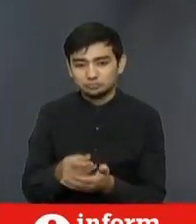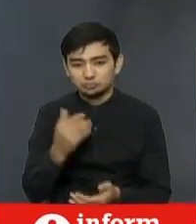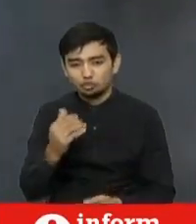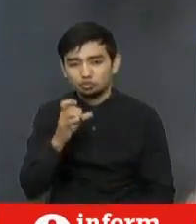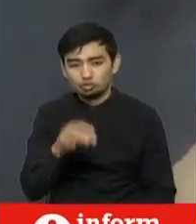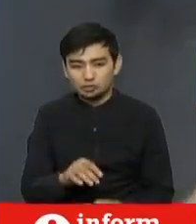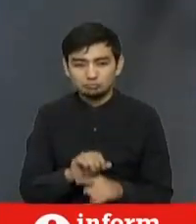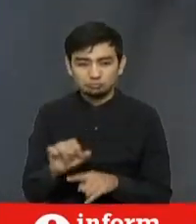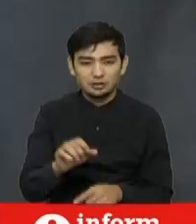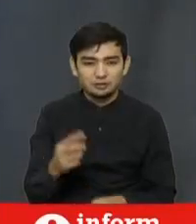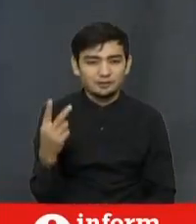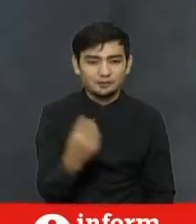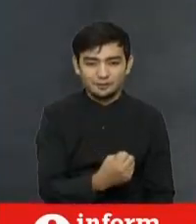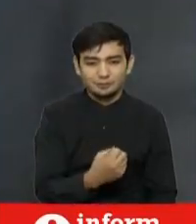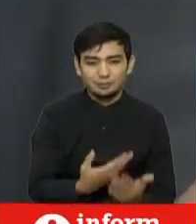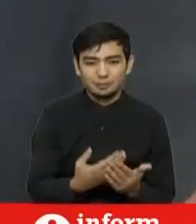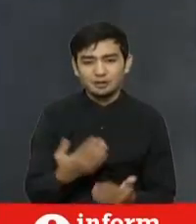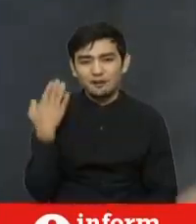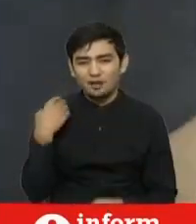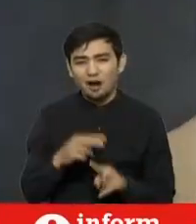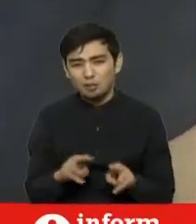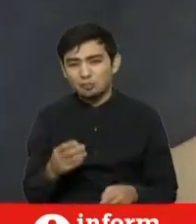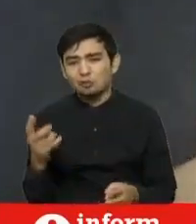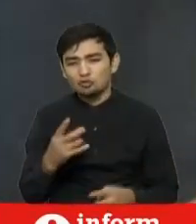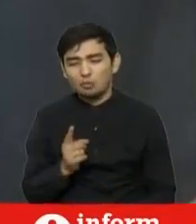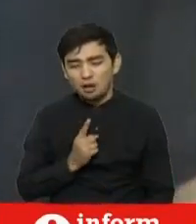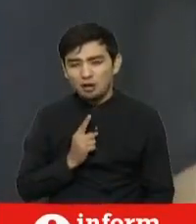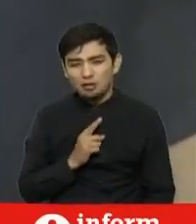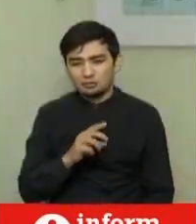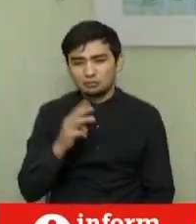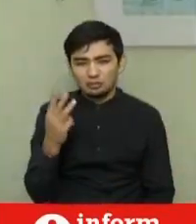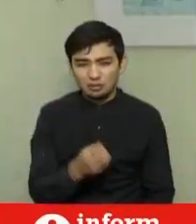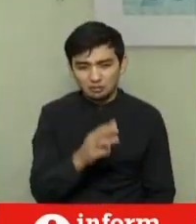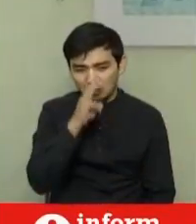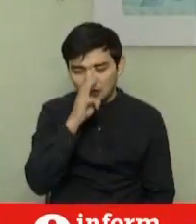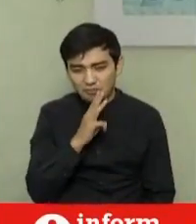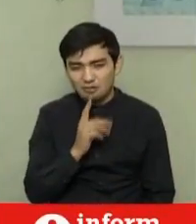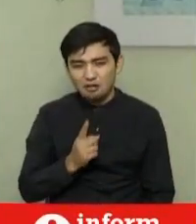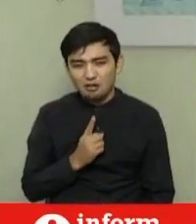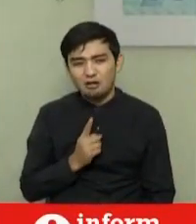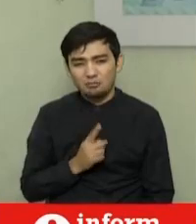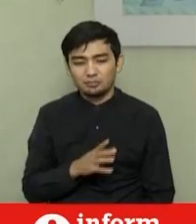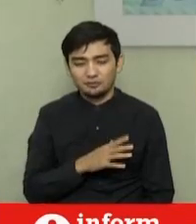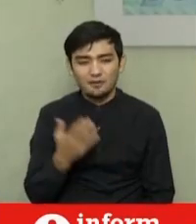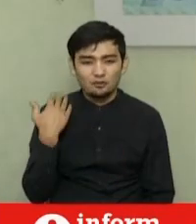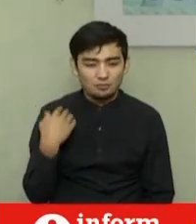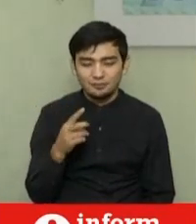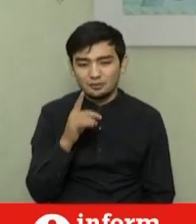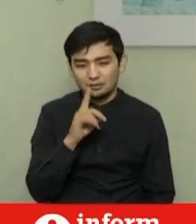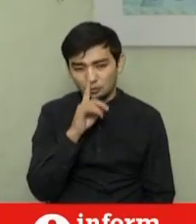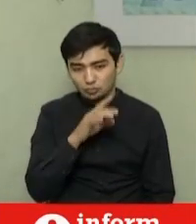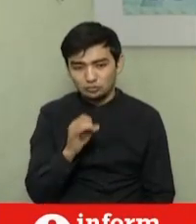в течение 2 недель, а не как раньше, когда нужно было ждать больше 3 месяцев. В ДТП должны участвовать